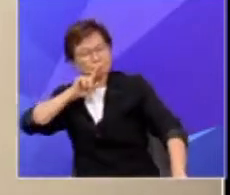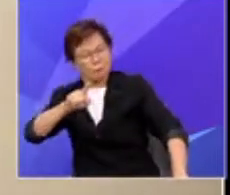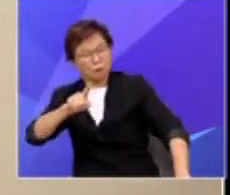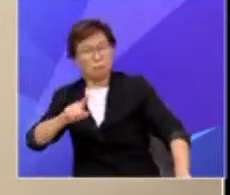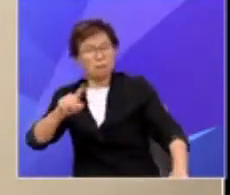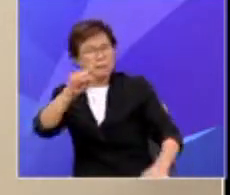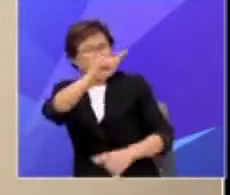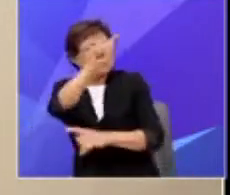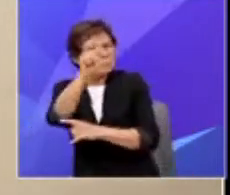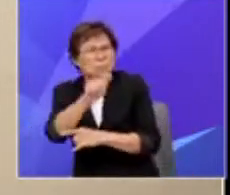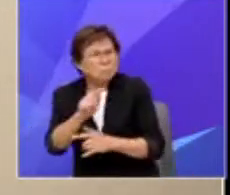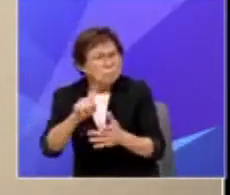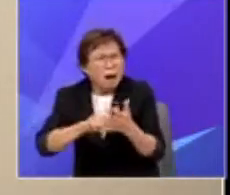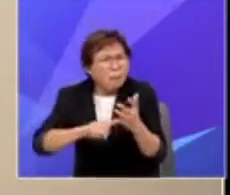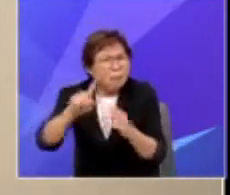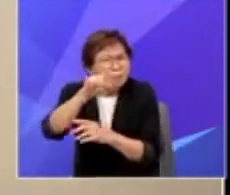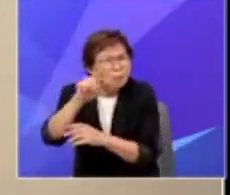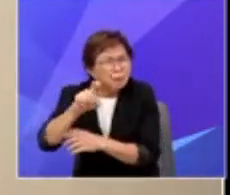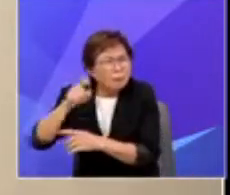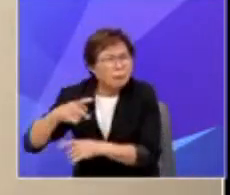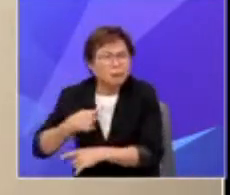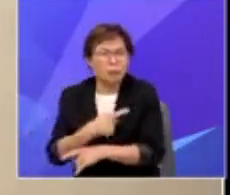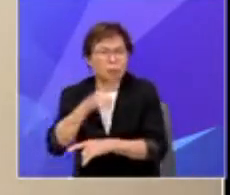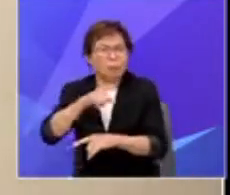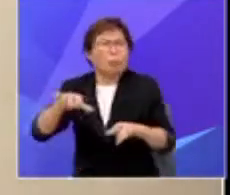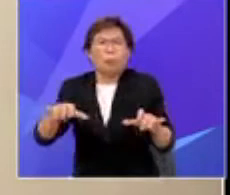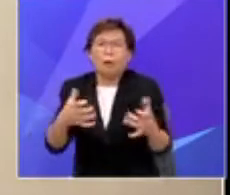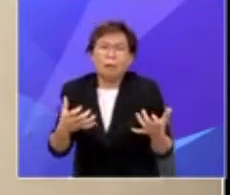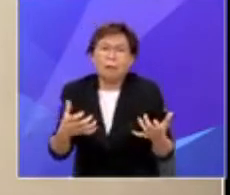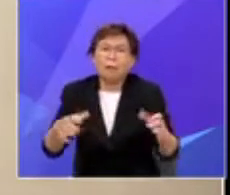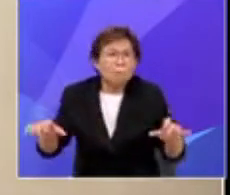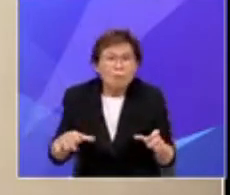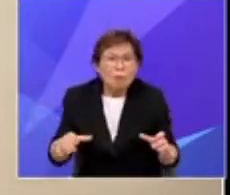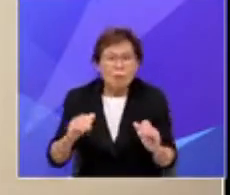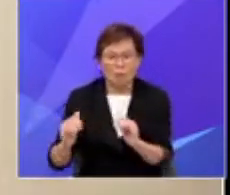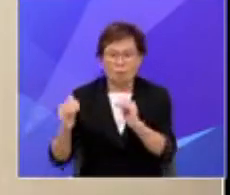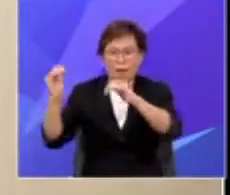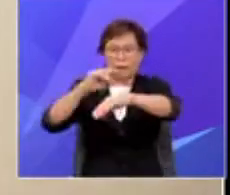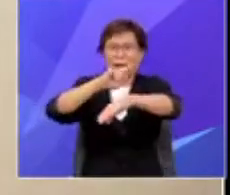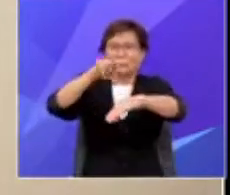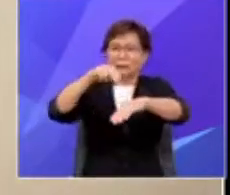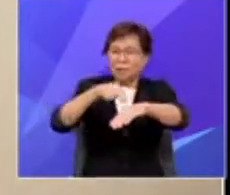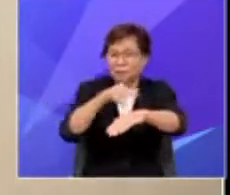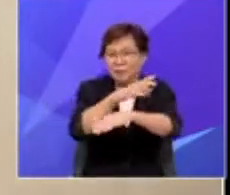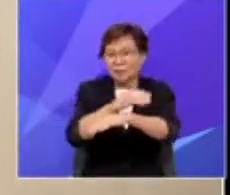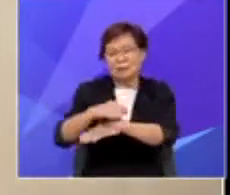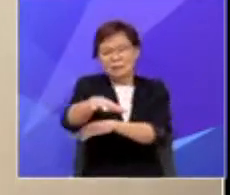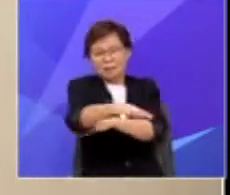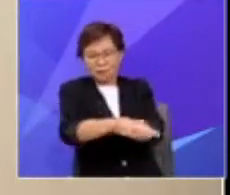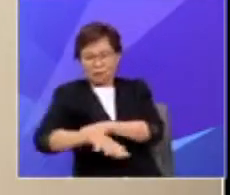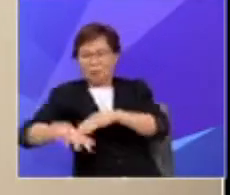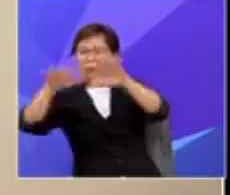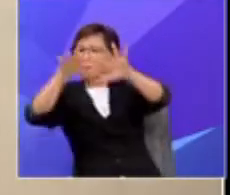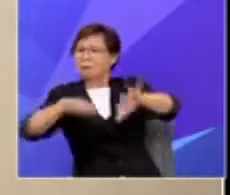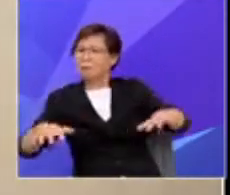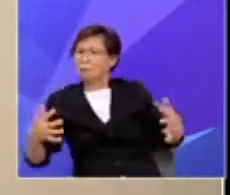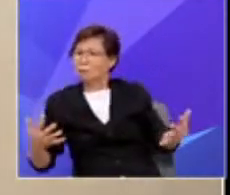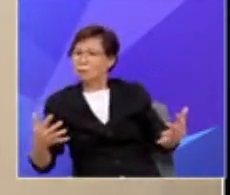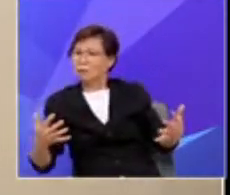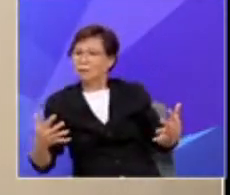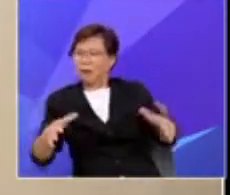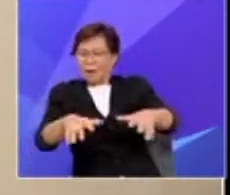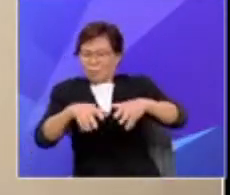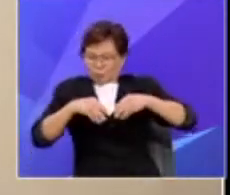persoalannya apakah yang perlu kita lakukan pada peringkat nasional dan serantau dalam